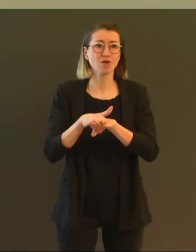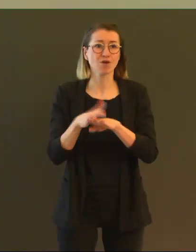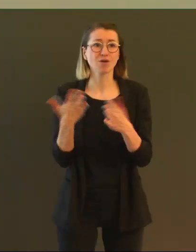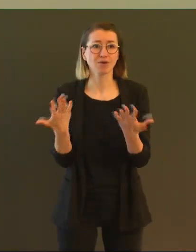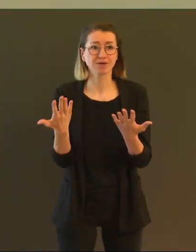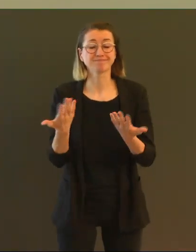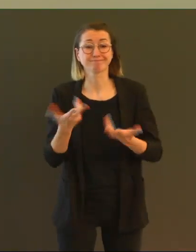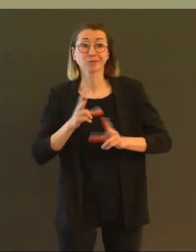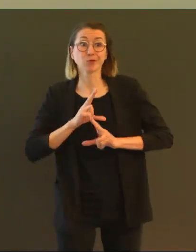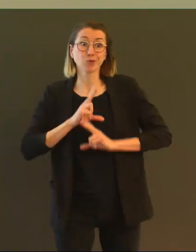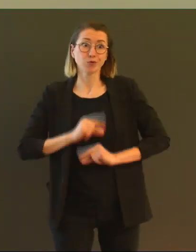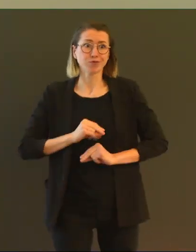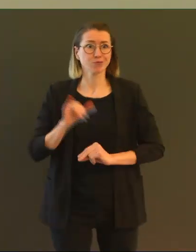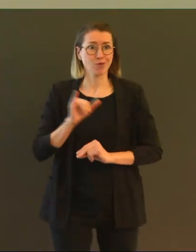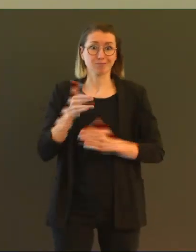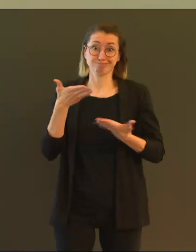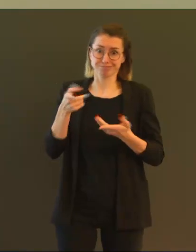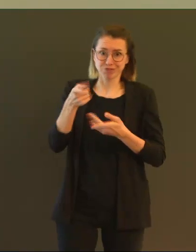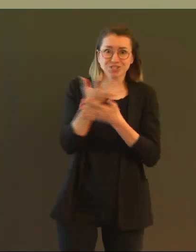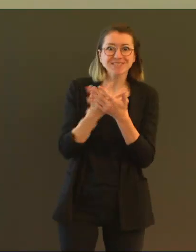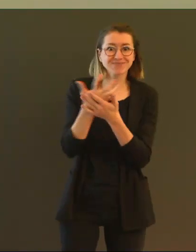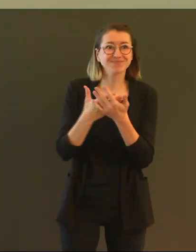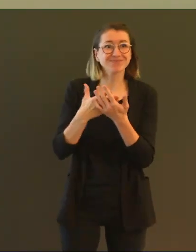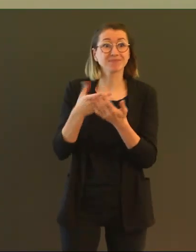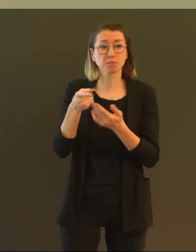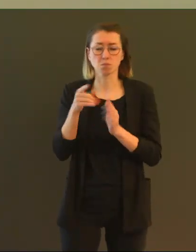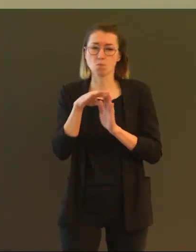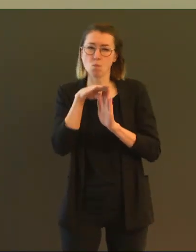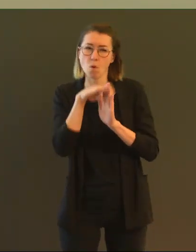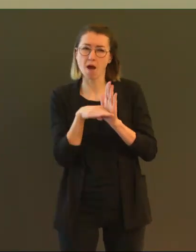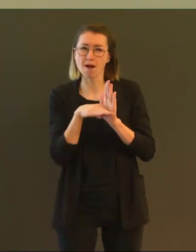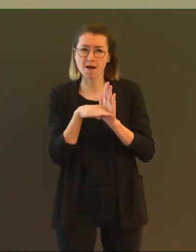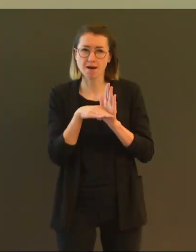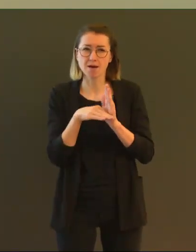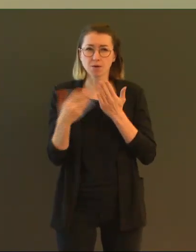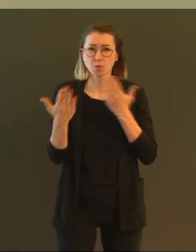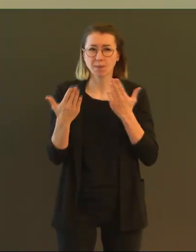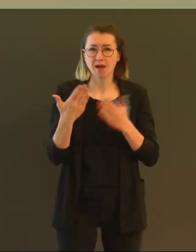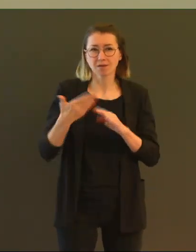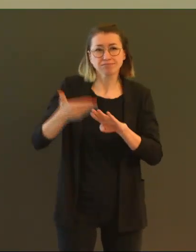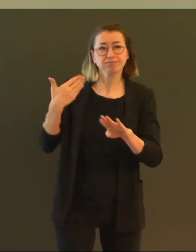de l'ordre de 6% par jour sur les 7 derniers jours.